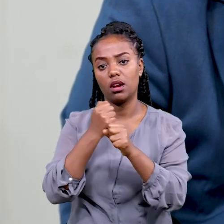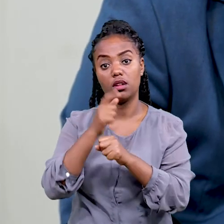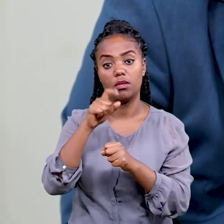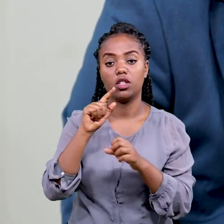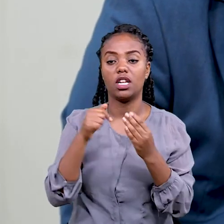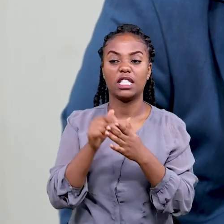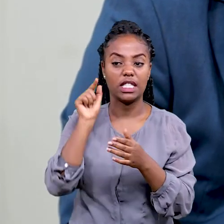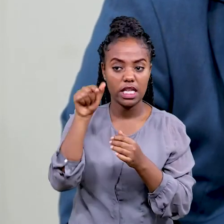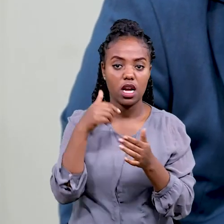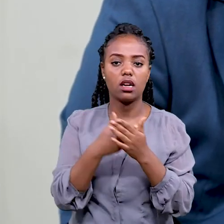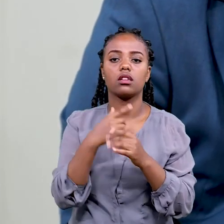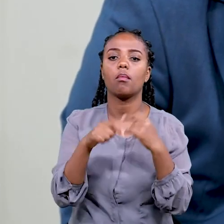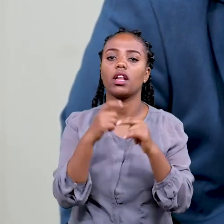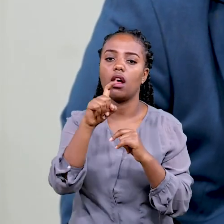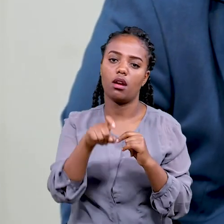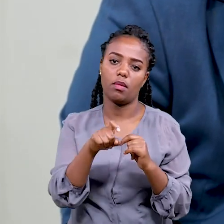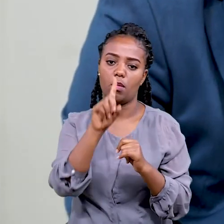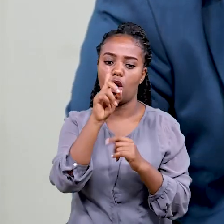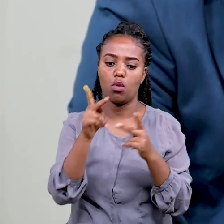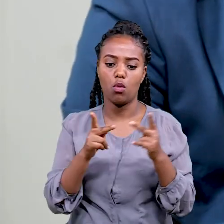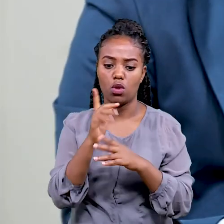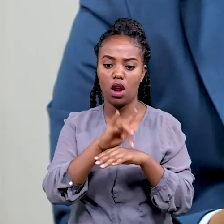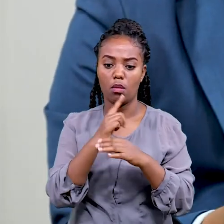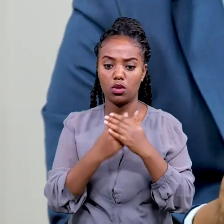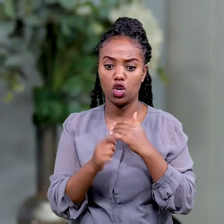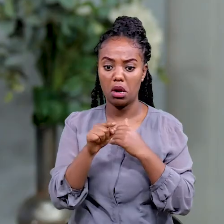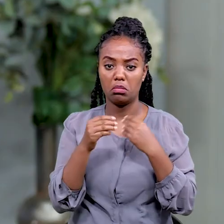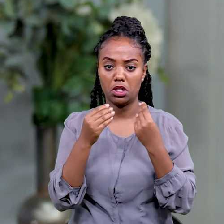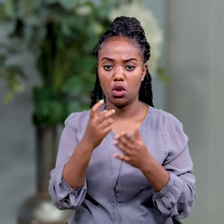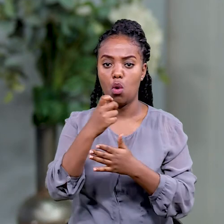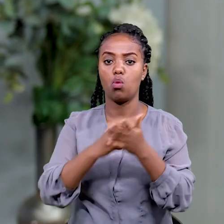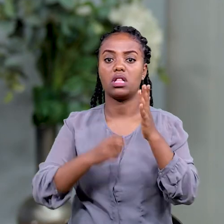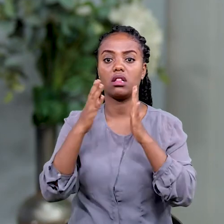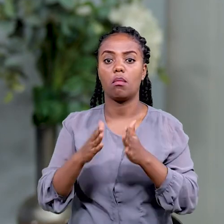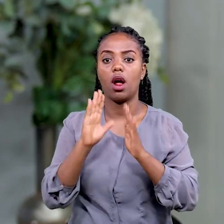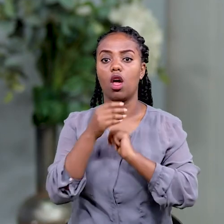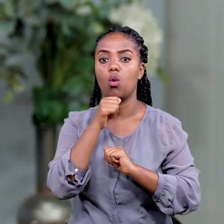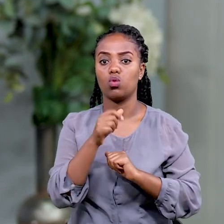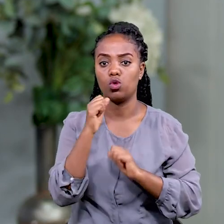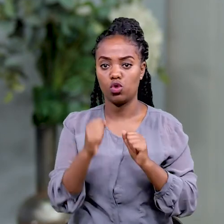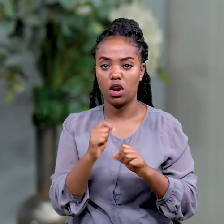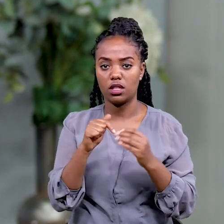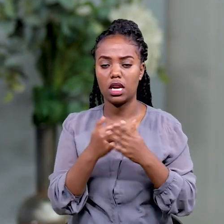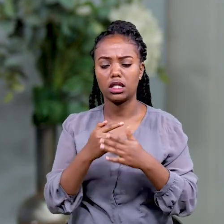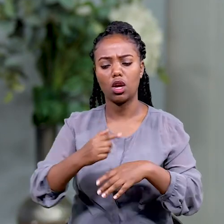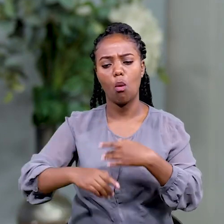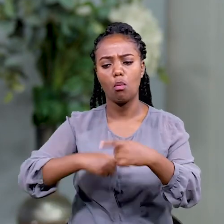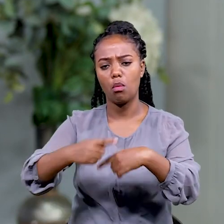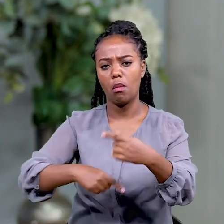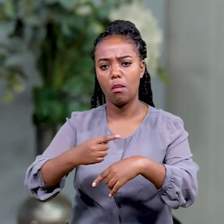አለባቸው ብለናልና እዛ ላይ ድረስ መሄድ አለበት። በአንድ ቦታ ላይ ብቻ ያንን ብንሰጠው ውጤታማ ላይሆን ይችላልና